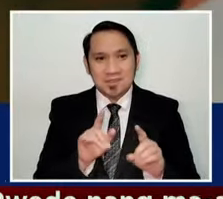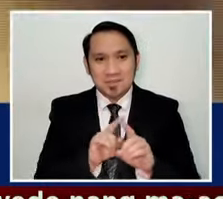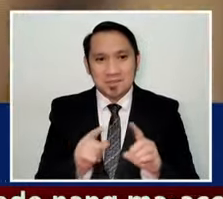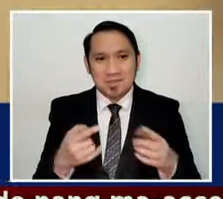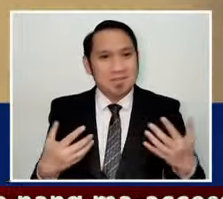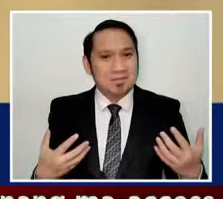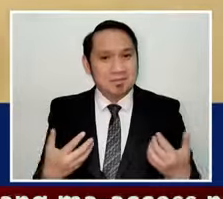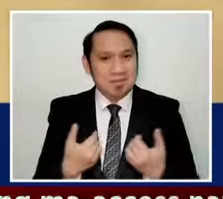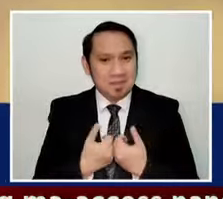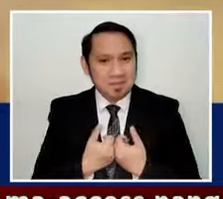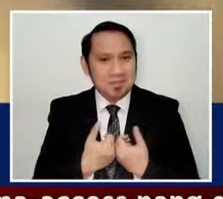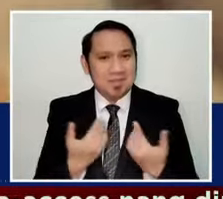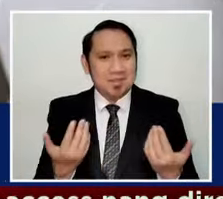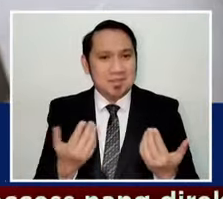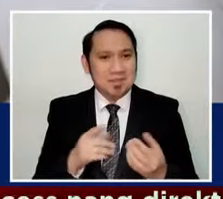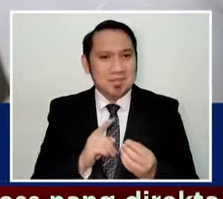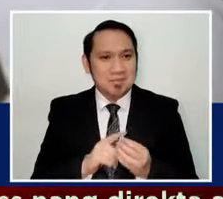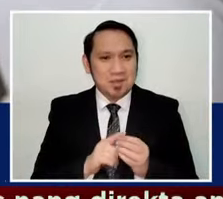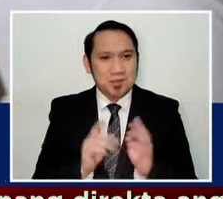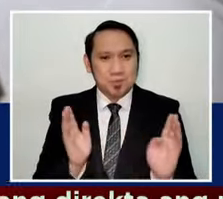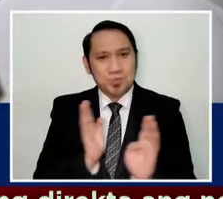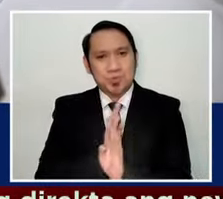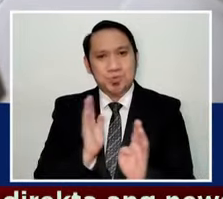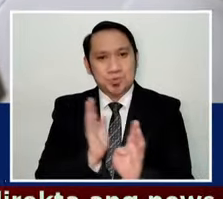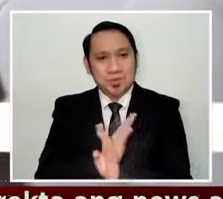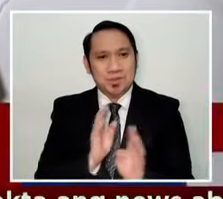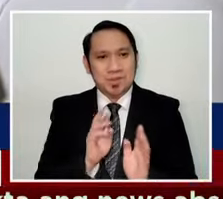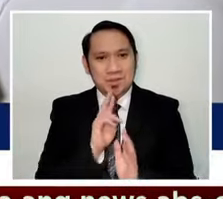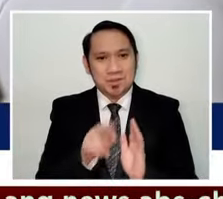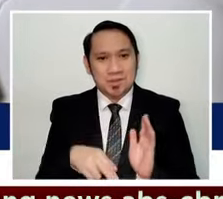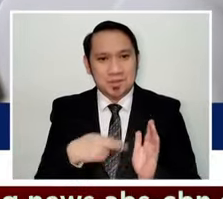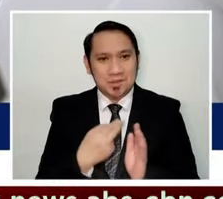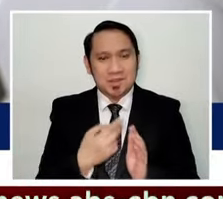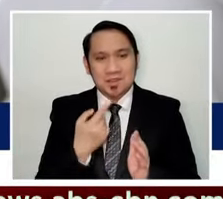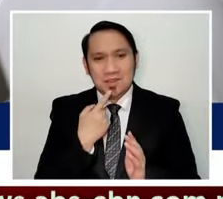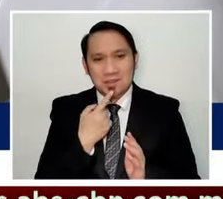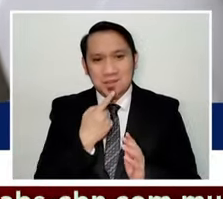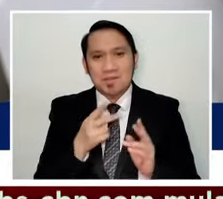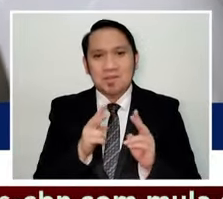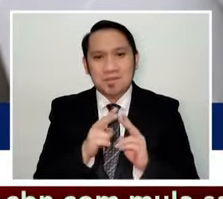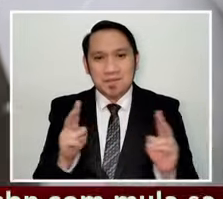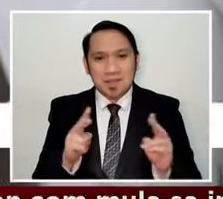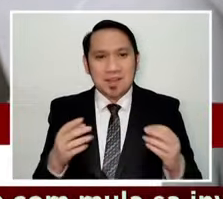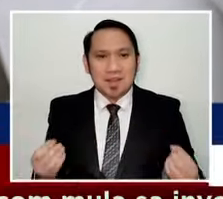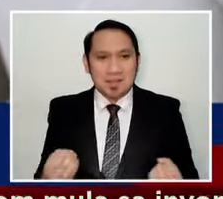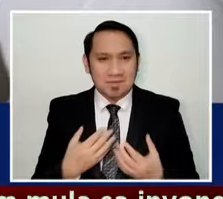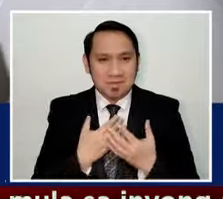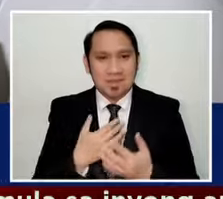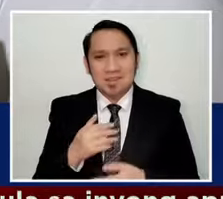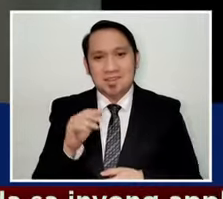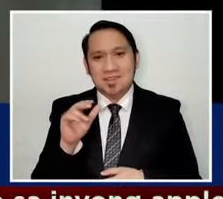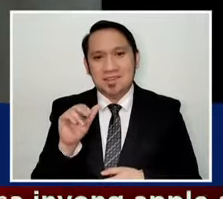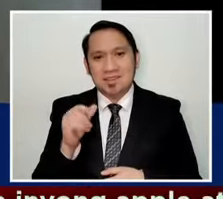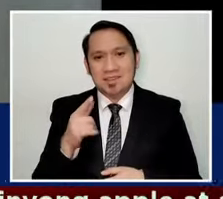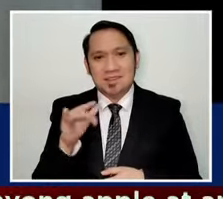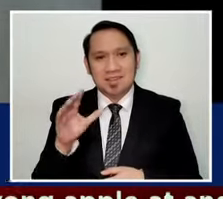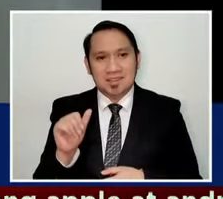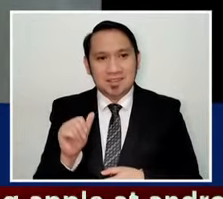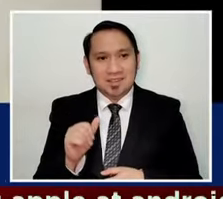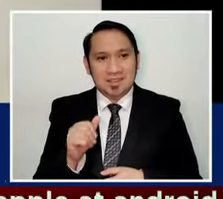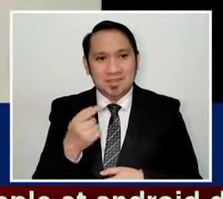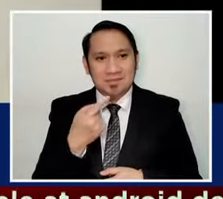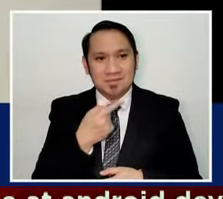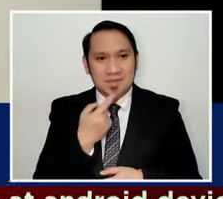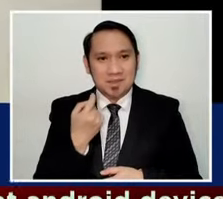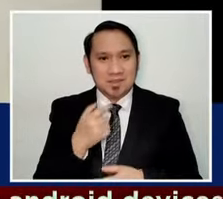sa mangyayaring switch. Actually, sobrang inspiration sa akin yung si Angelica nung Here Comes the Bride. Kasi it was also